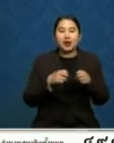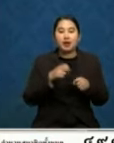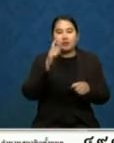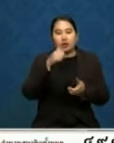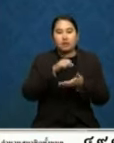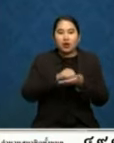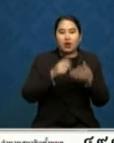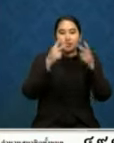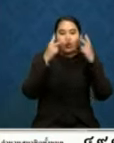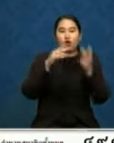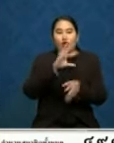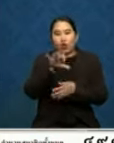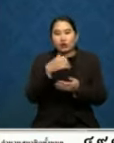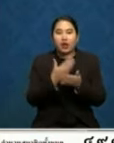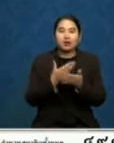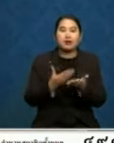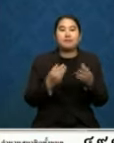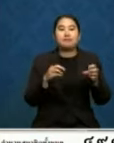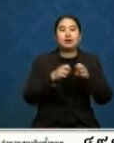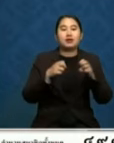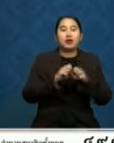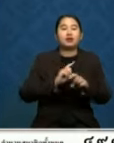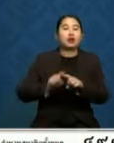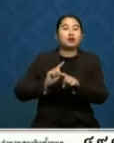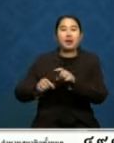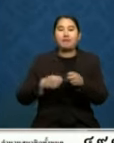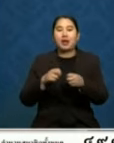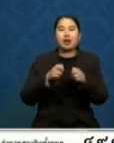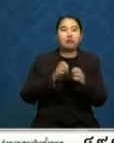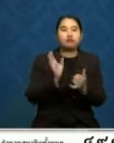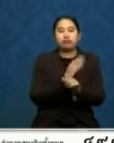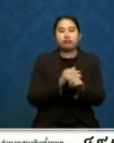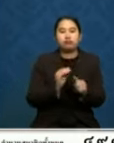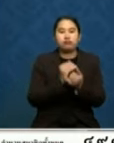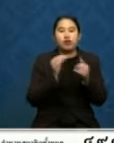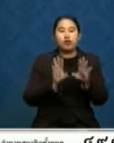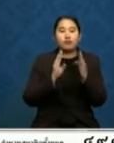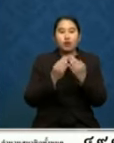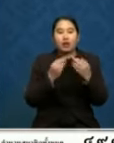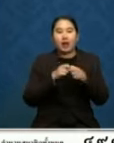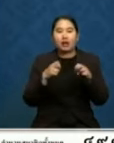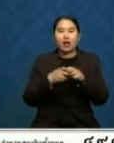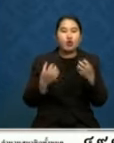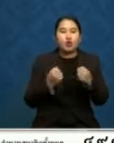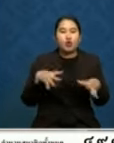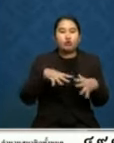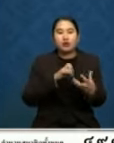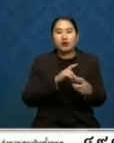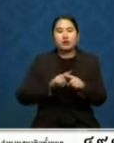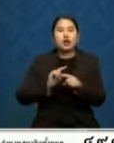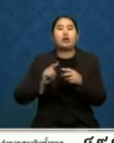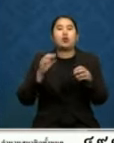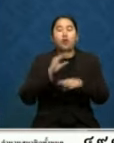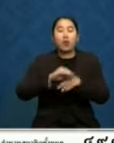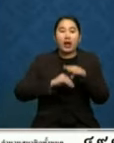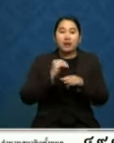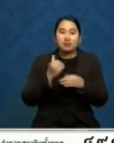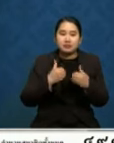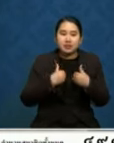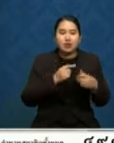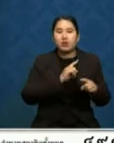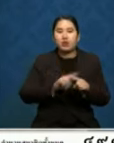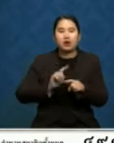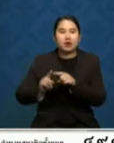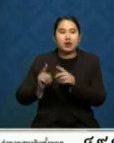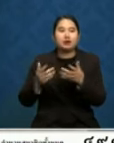อร์เอ่ยปัญหาอาชญากรรมความรุนแรงปัญหาครอบครัวปัญหาจราจรในพื้นที่และก็ยังมีอีกหลายโครงการเช่น1โรงพัก1โรงเรียน